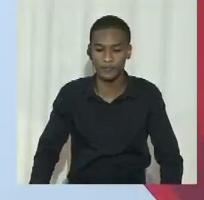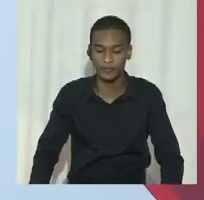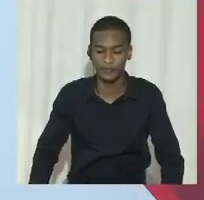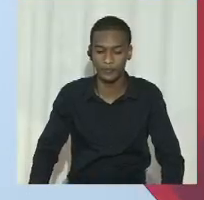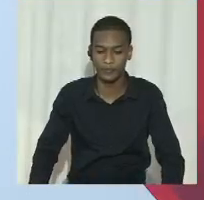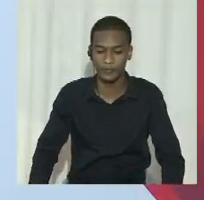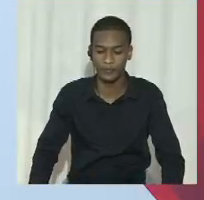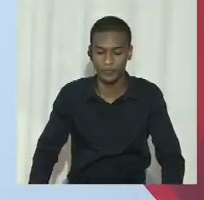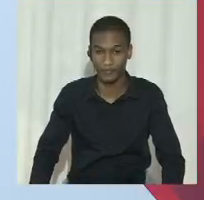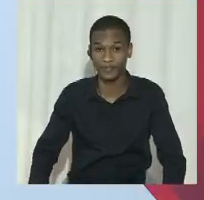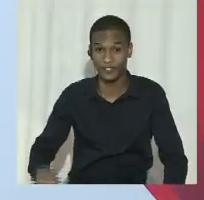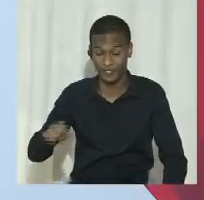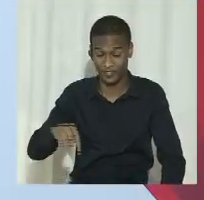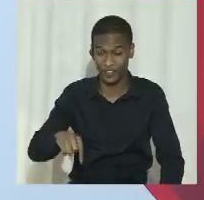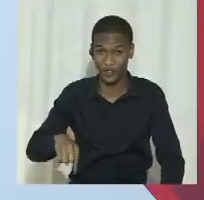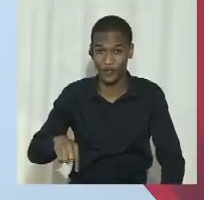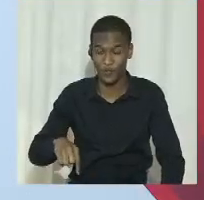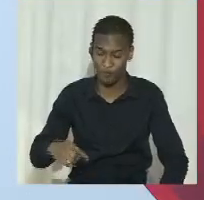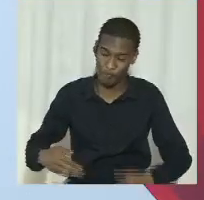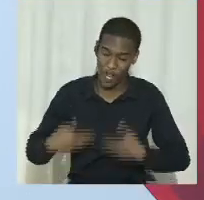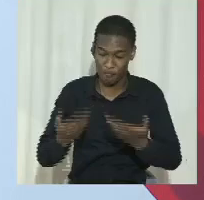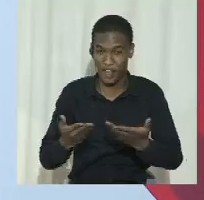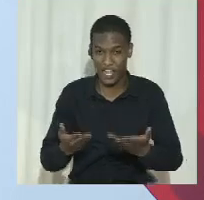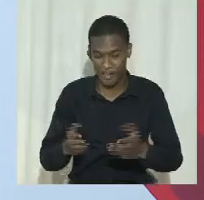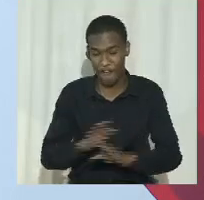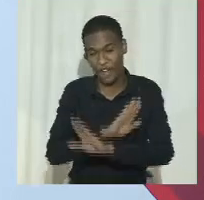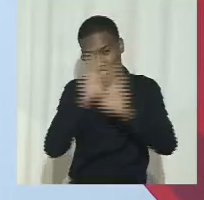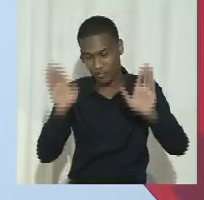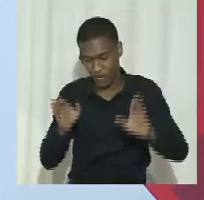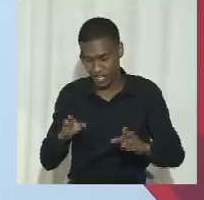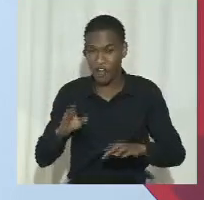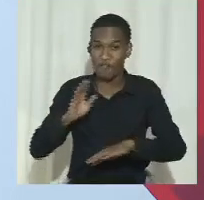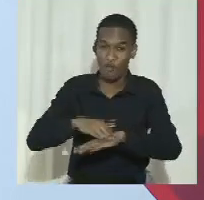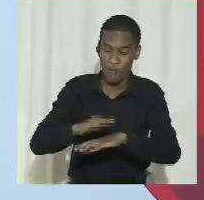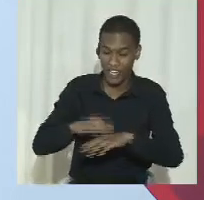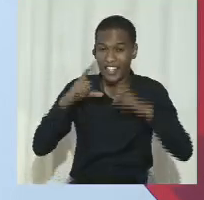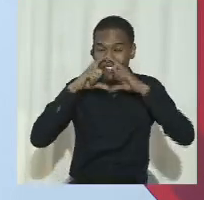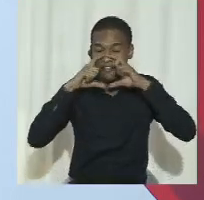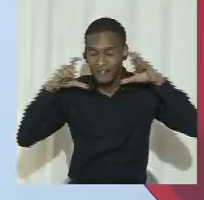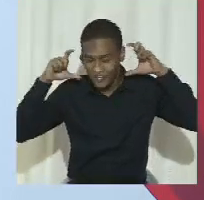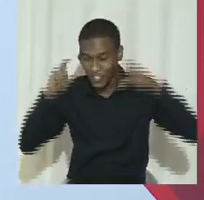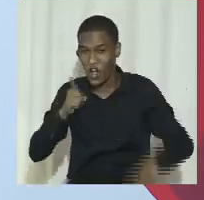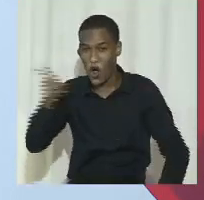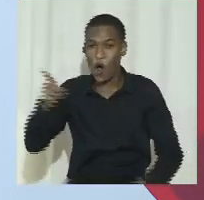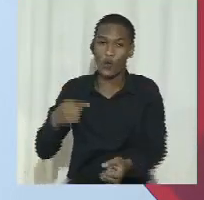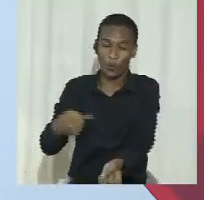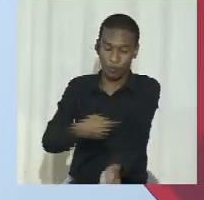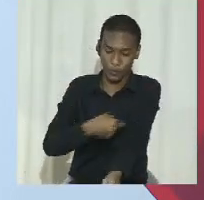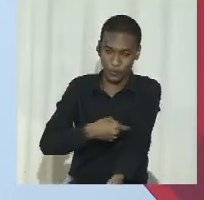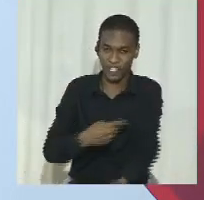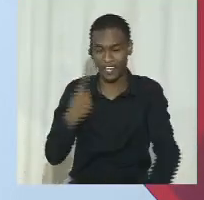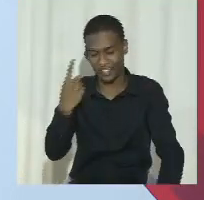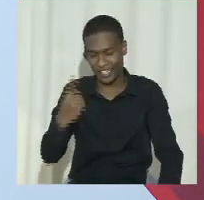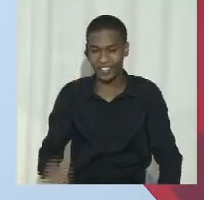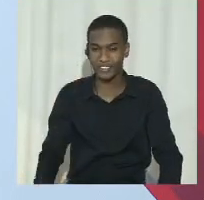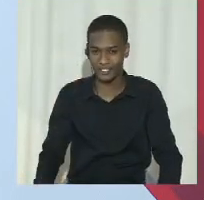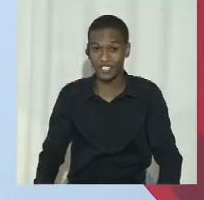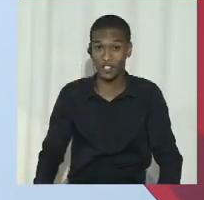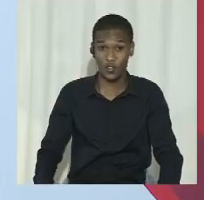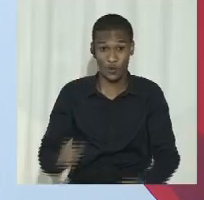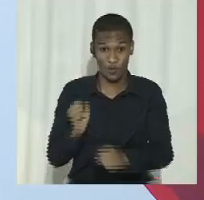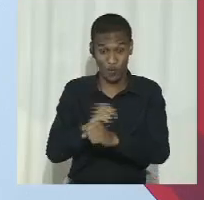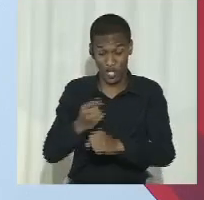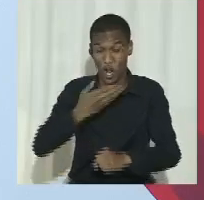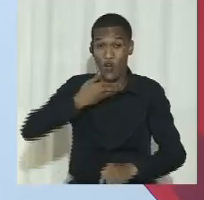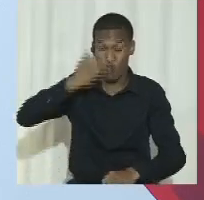Nitondra fanazavana ny amin'izay resaka fanaovana arovava orona izay ny mpitsabo iray nambarany fa tokony tsabo tena ireo olona